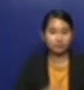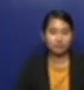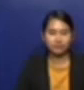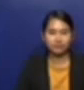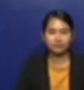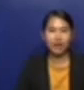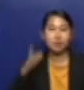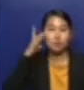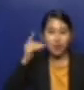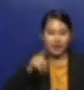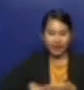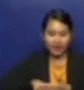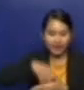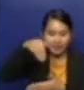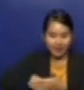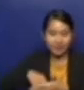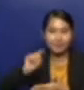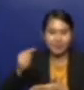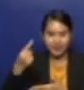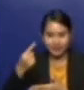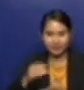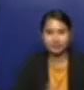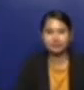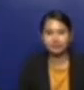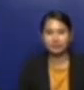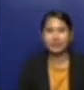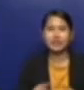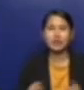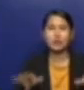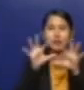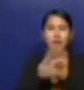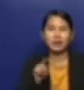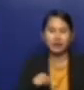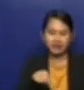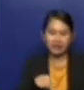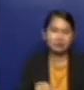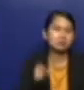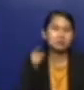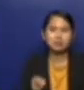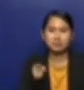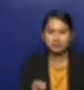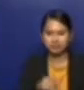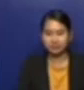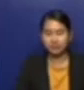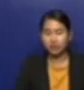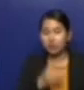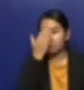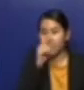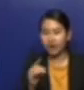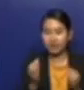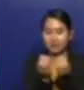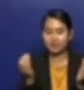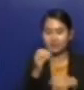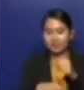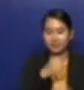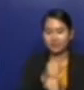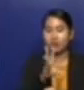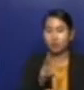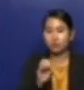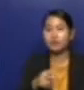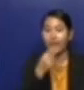มะรืนนี้เลือกแต่อันนี้มันไม่ใช่เพราะไอ้รัฐธรรมนูญปี60นี่ท่านประธาน